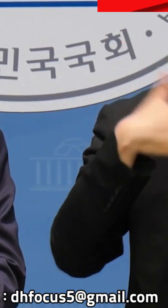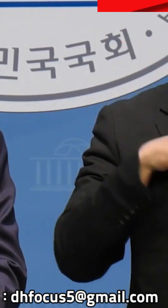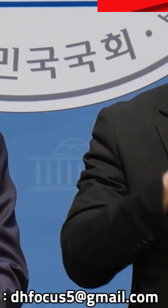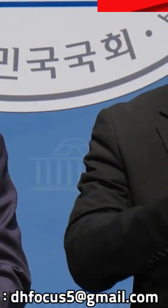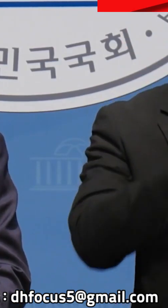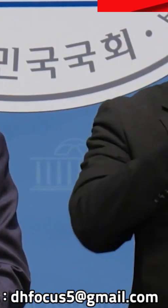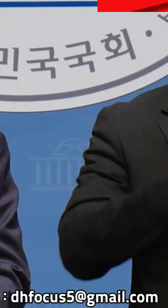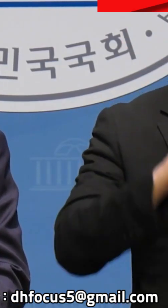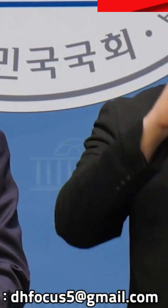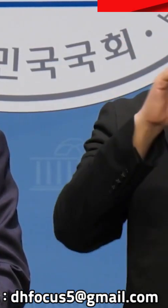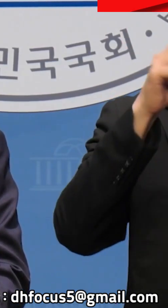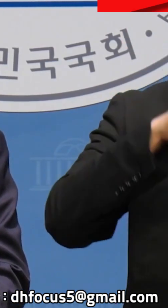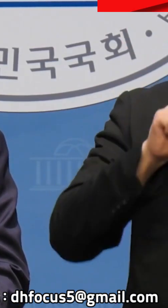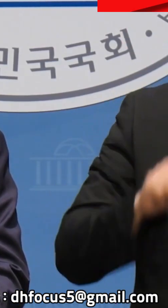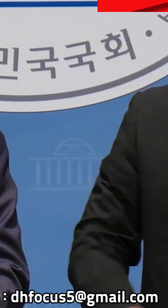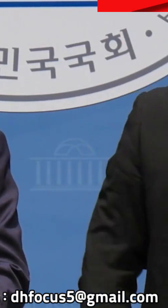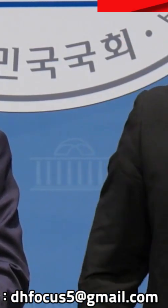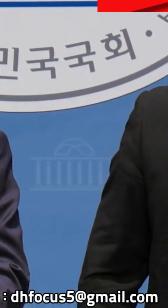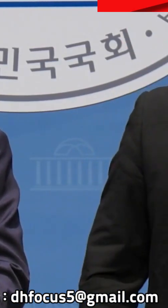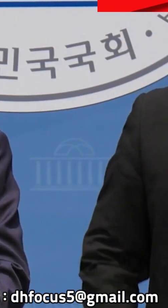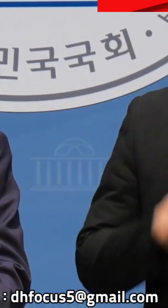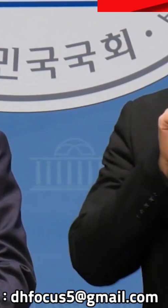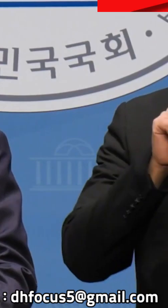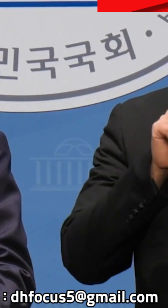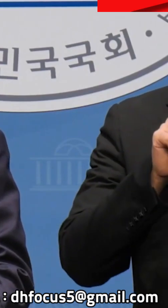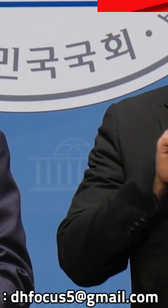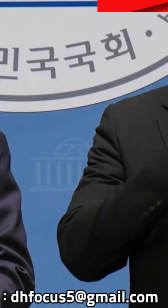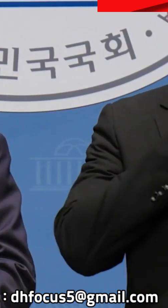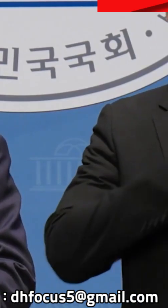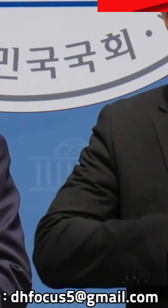개의 미스테리한 정체에 대한